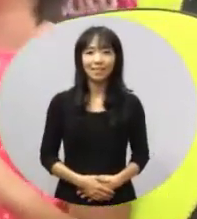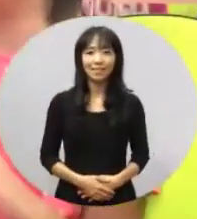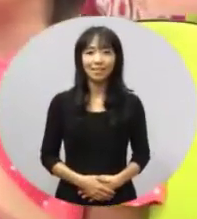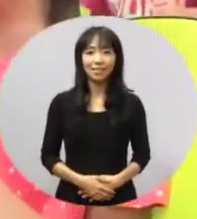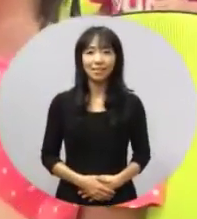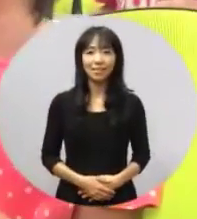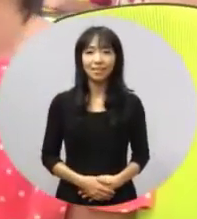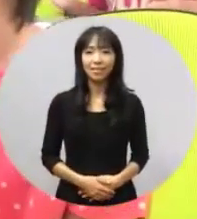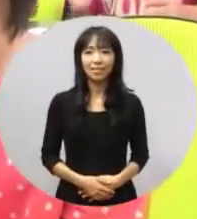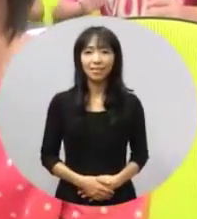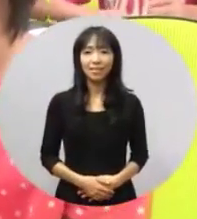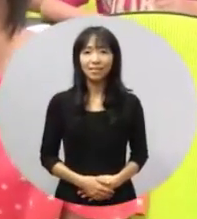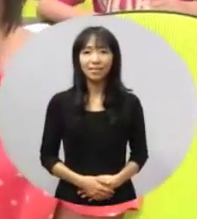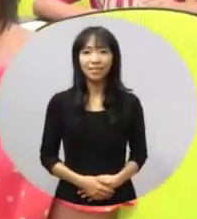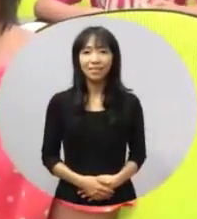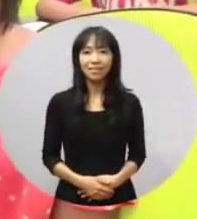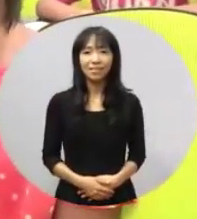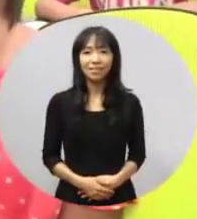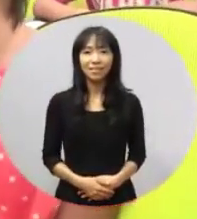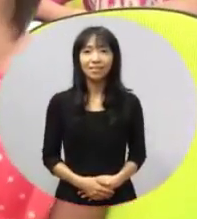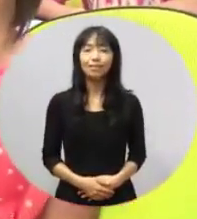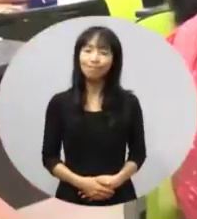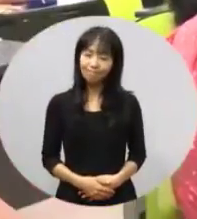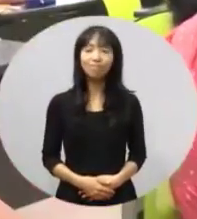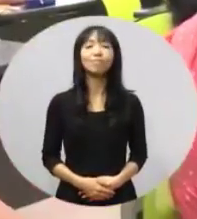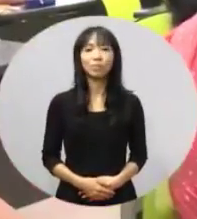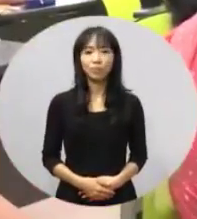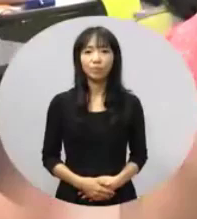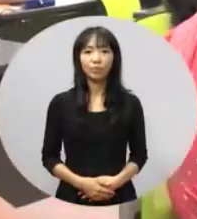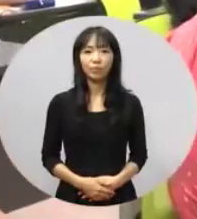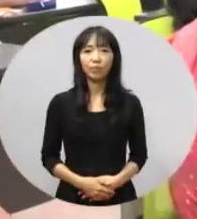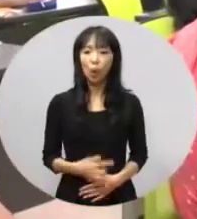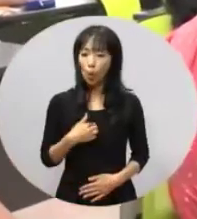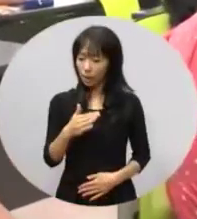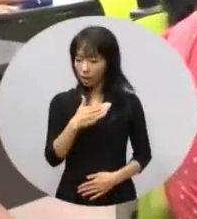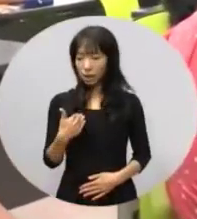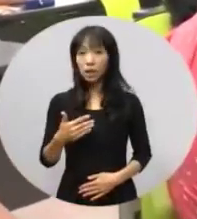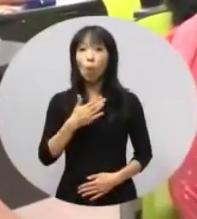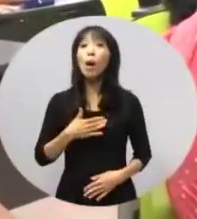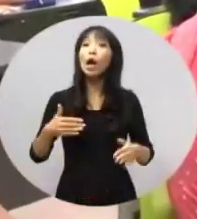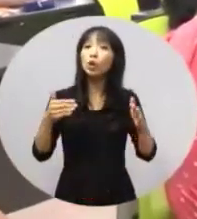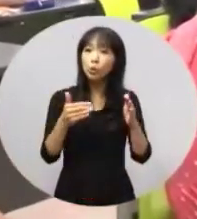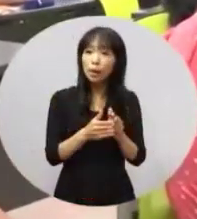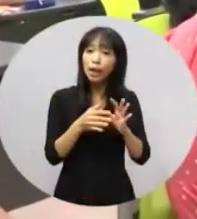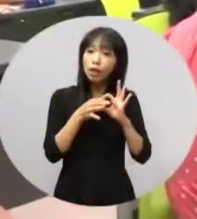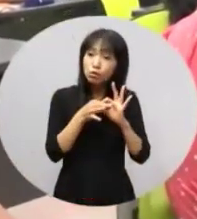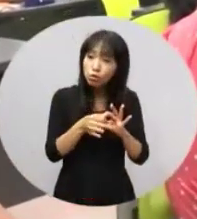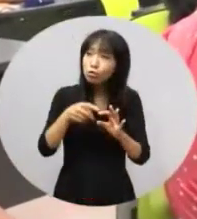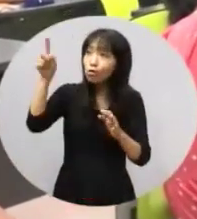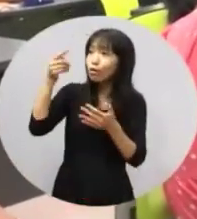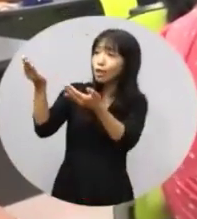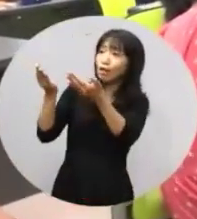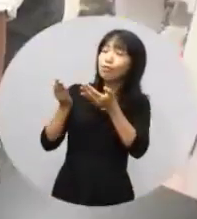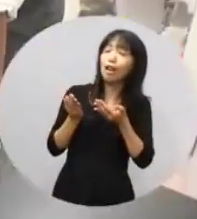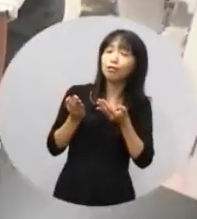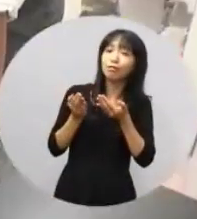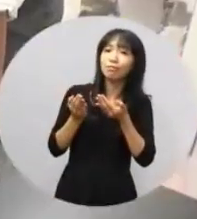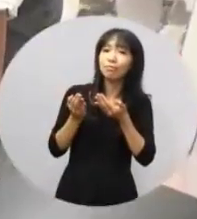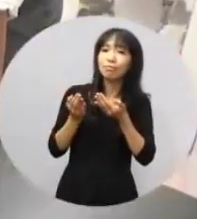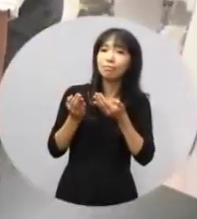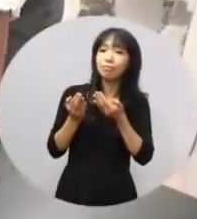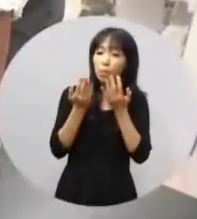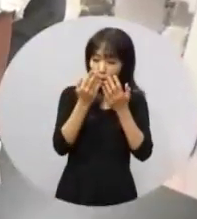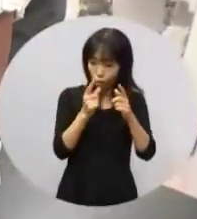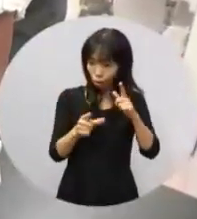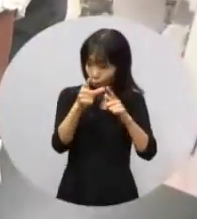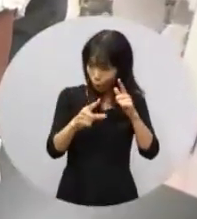勉強できるようだったedwards 視察がわかる笑えずたしどんどん